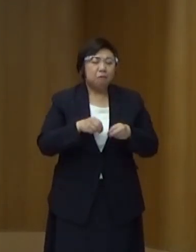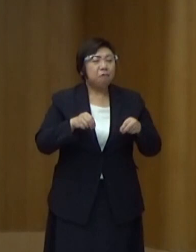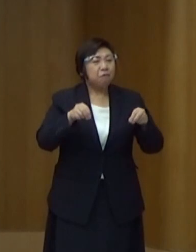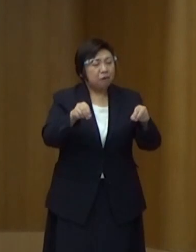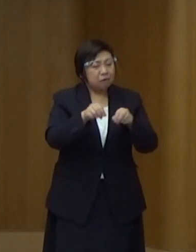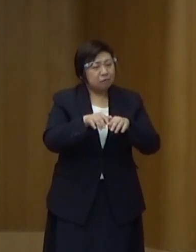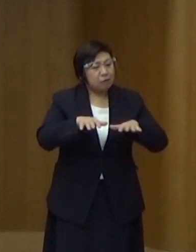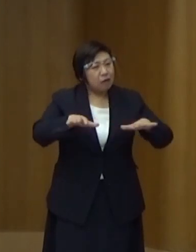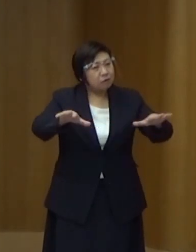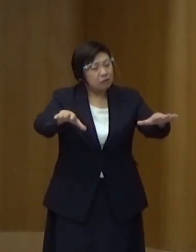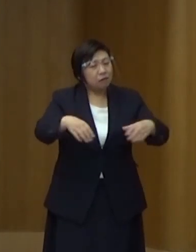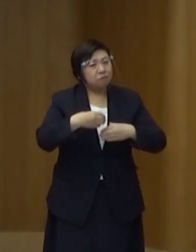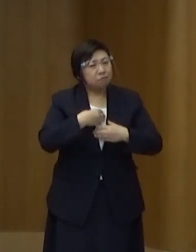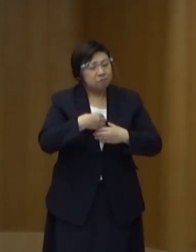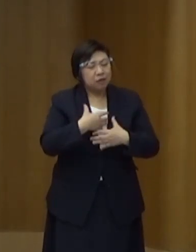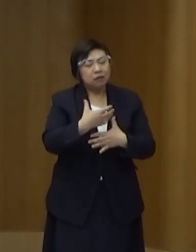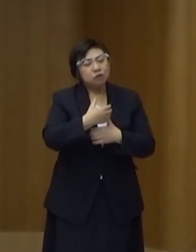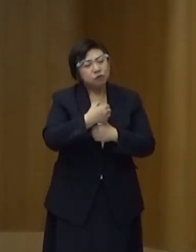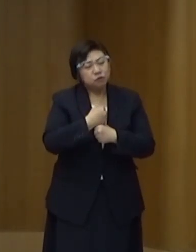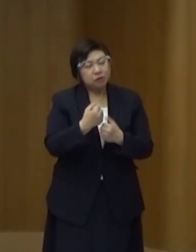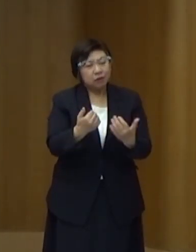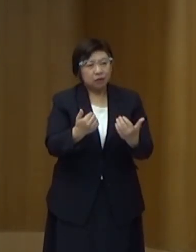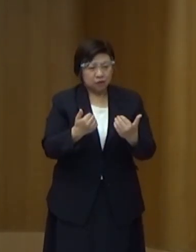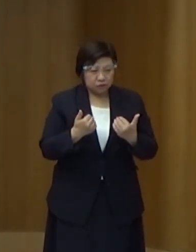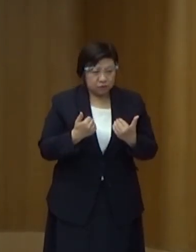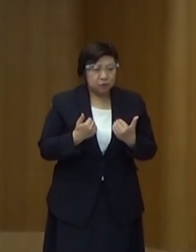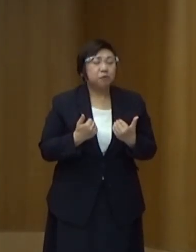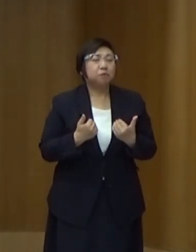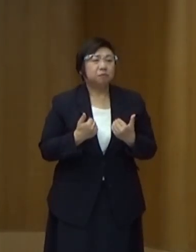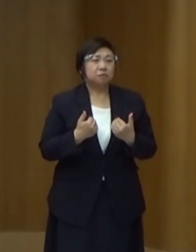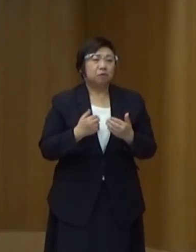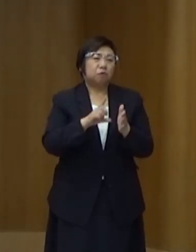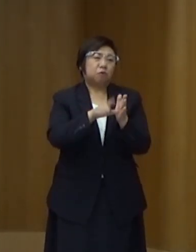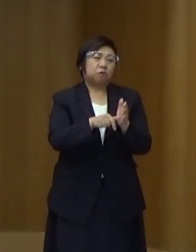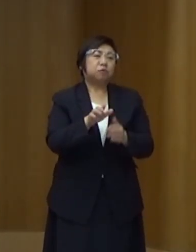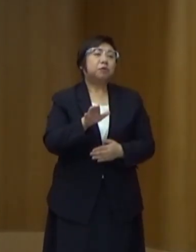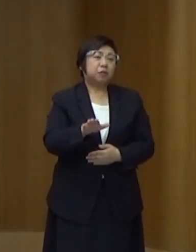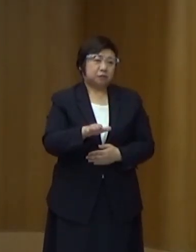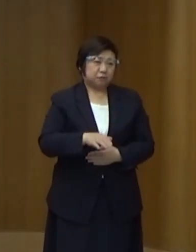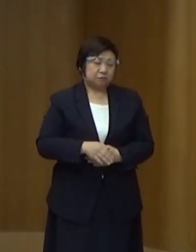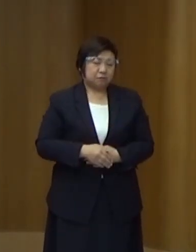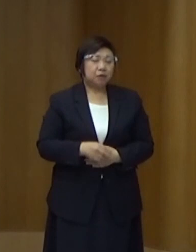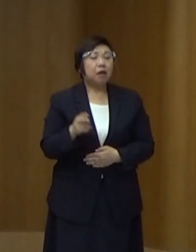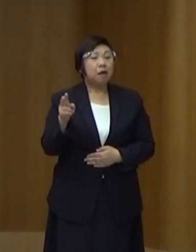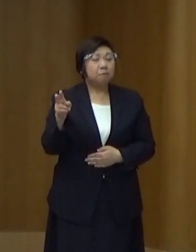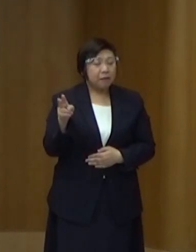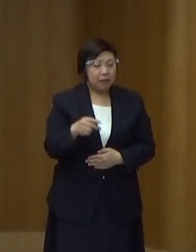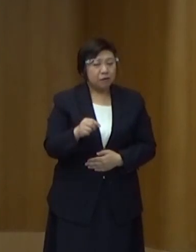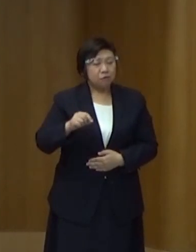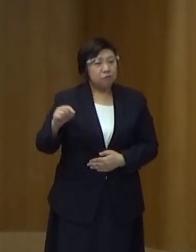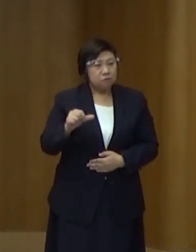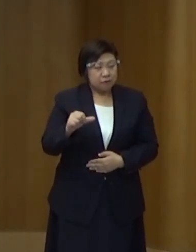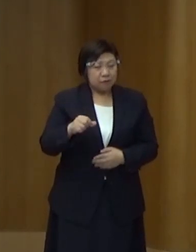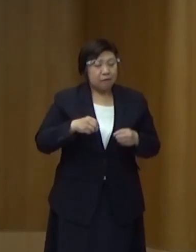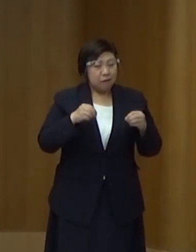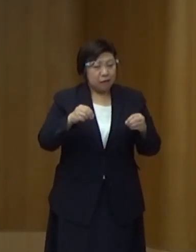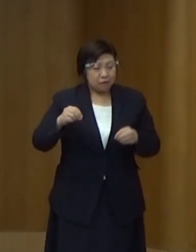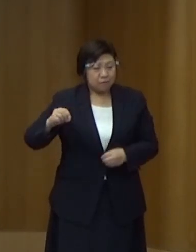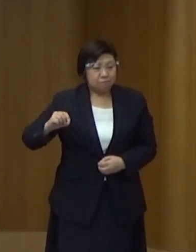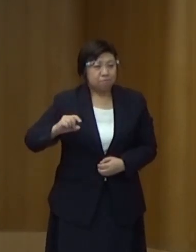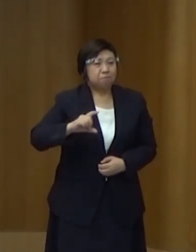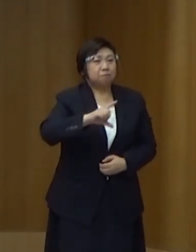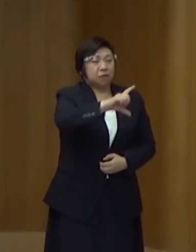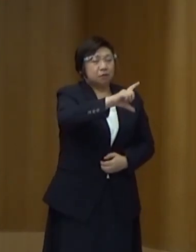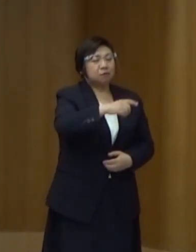響にも留意しなければならないところであります。さらに急速に感染が拡大する、